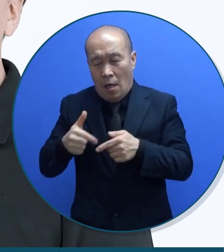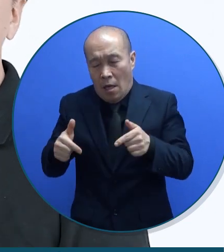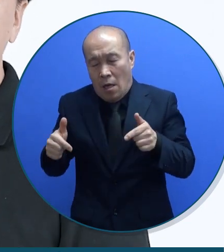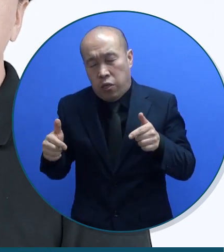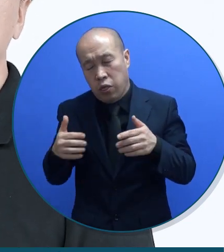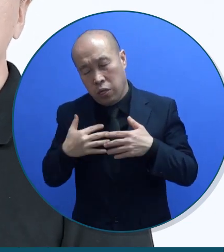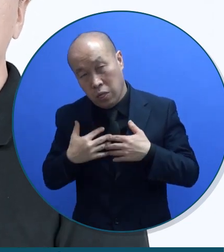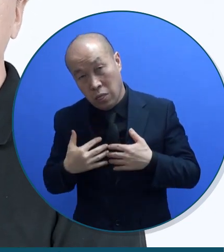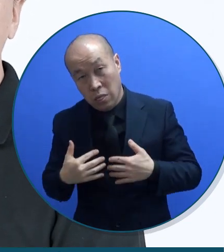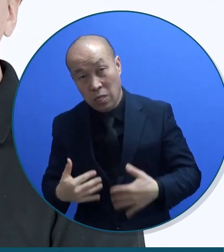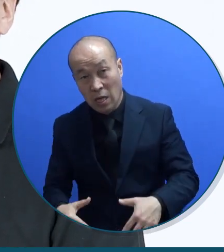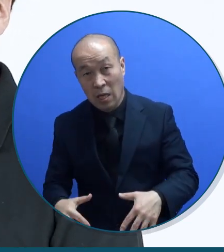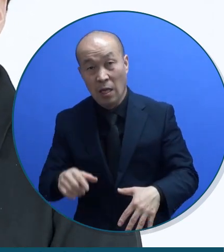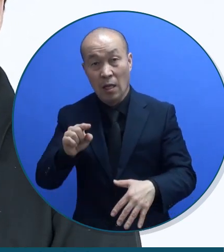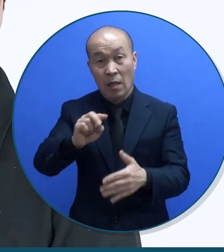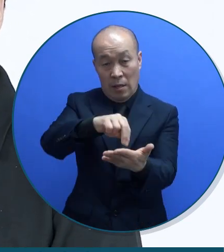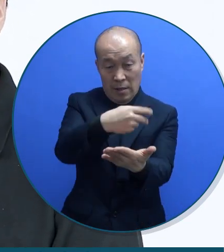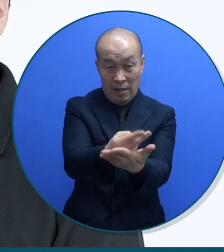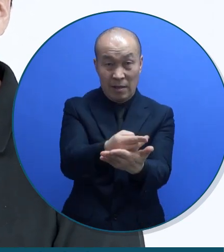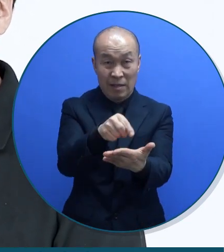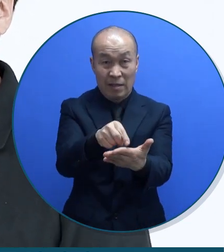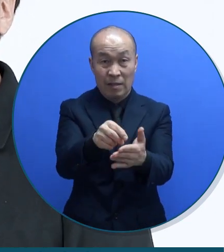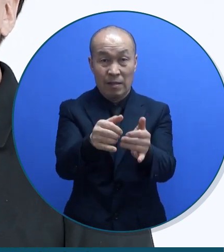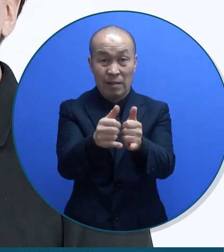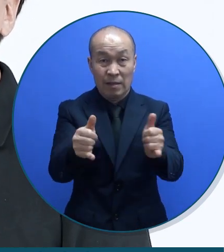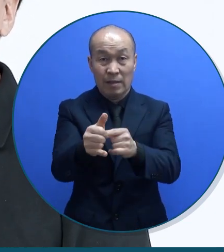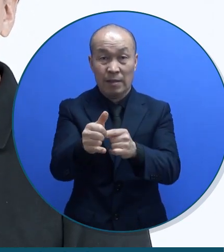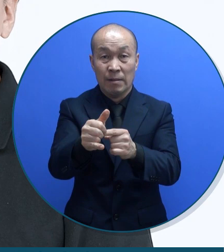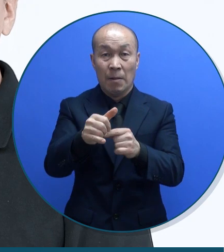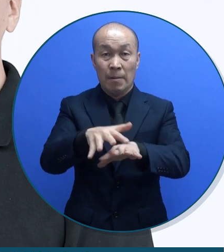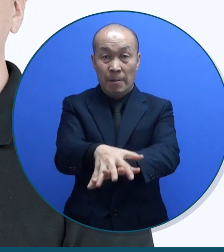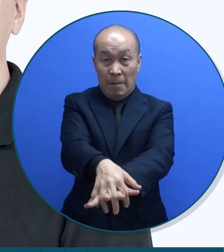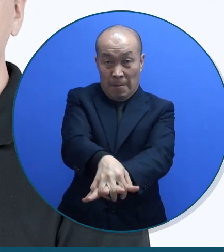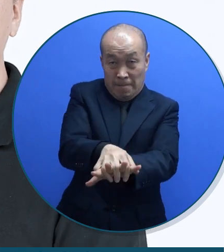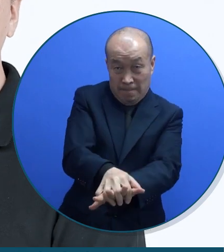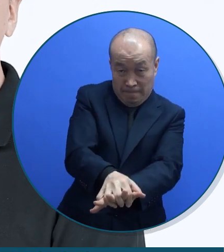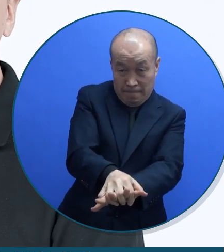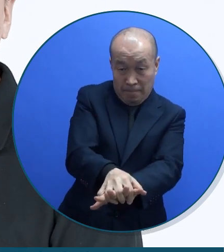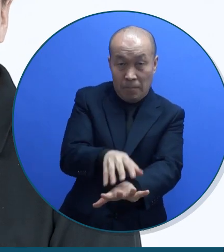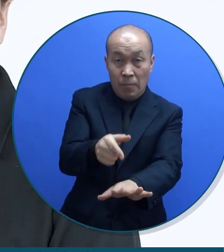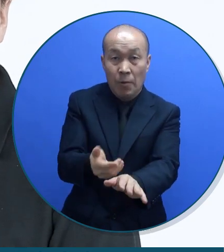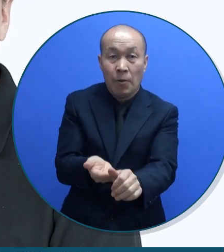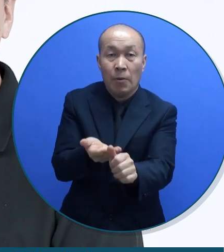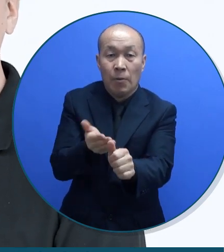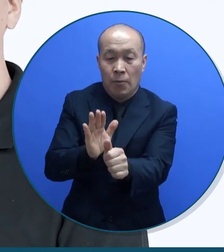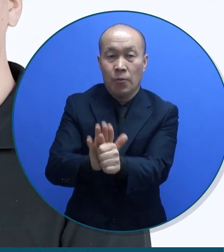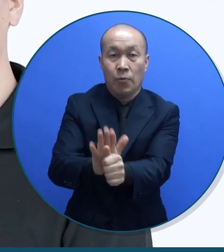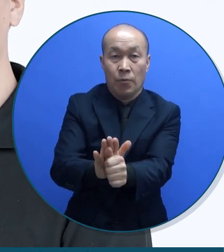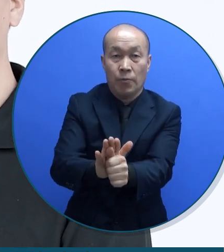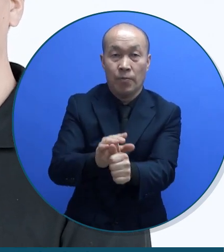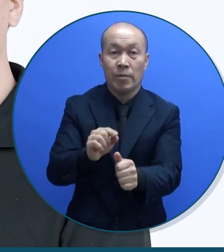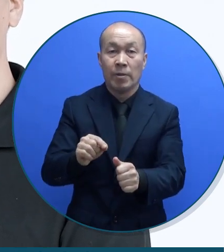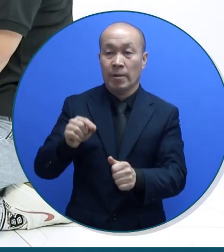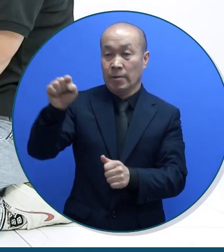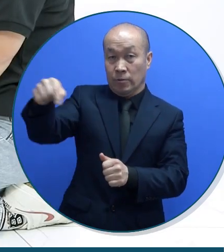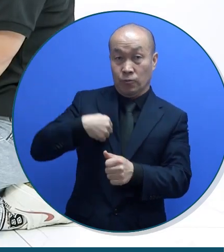피로도를 줄여줌으로써 쓰러진 사람에게 더 좋은 심폐소생술을 제공할 수 있기